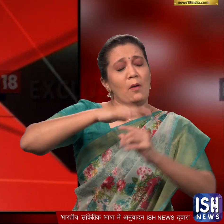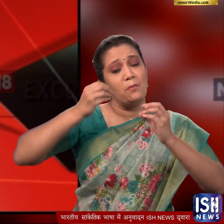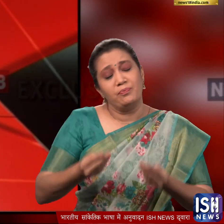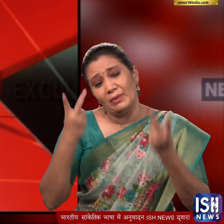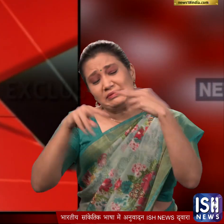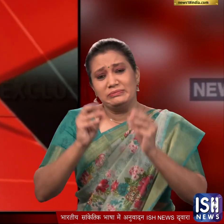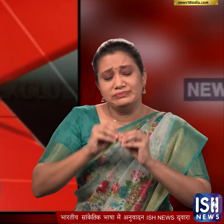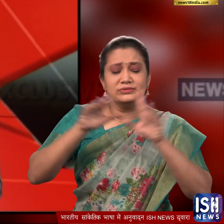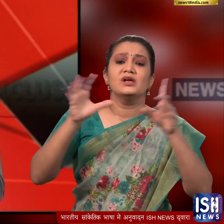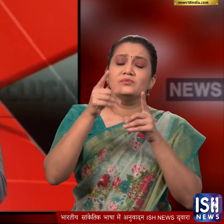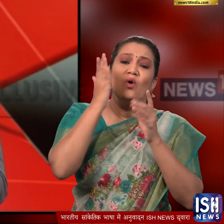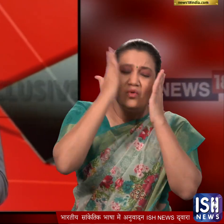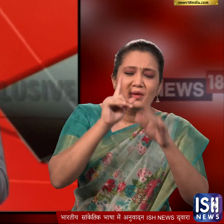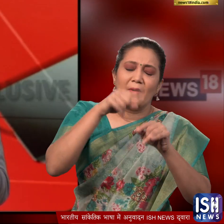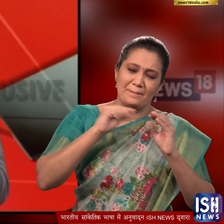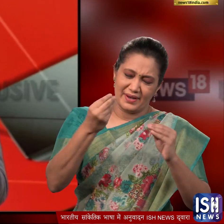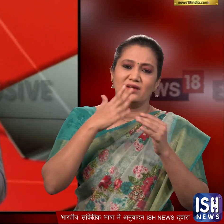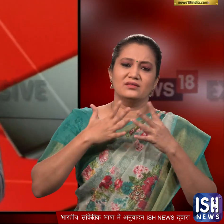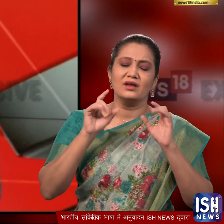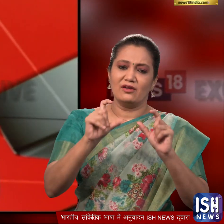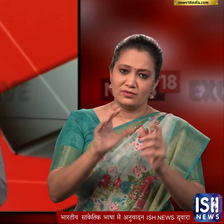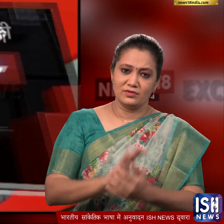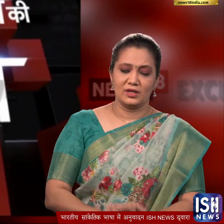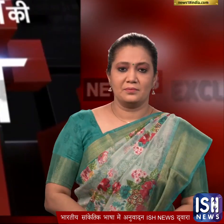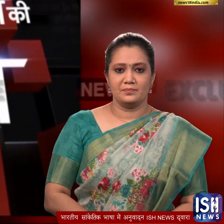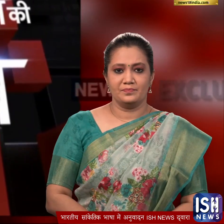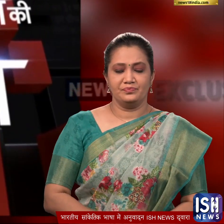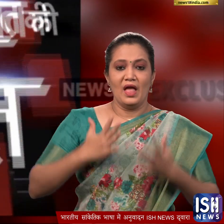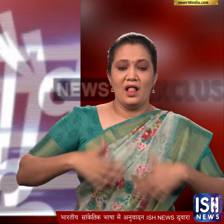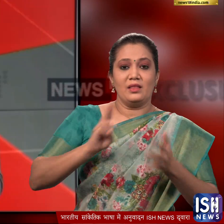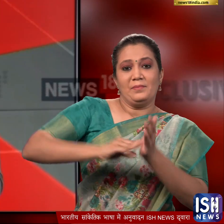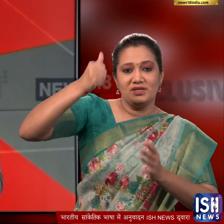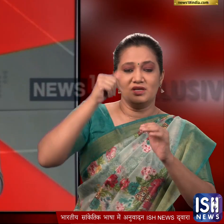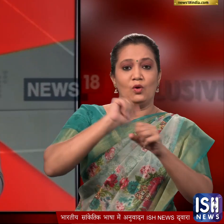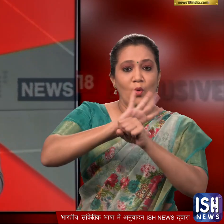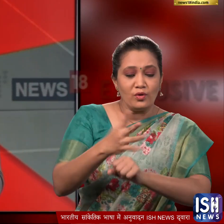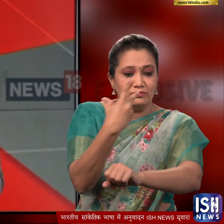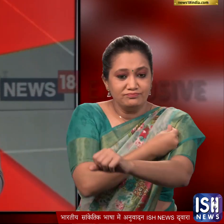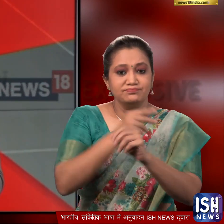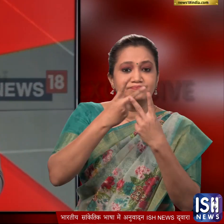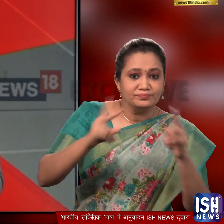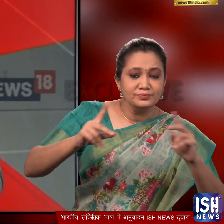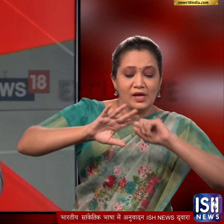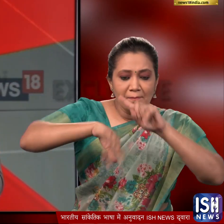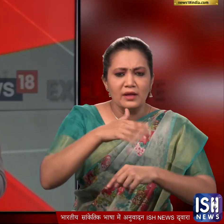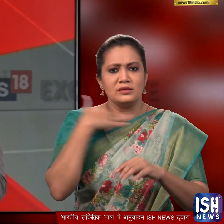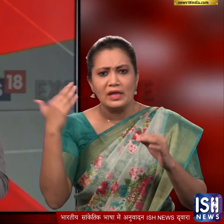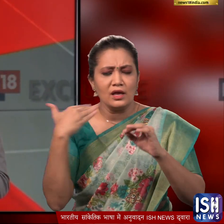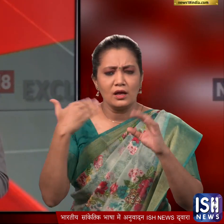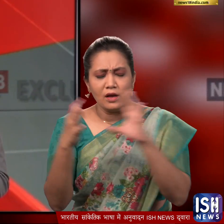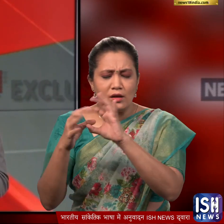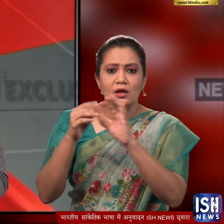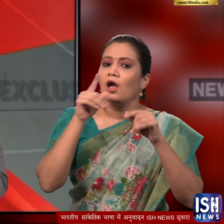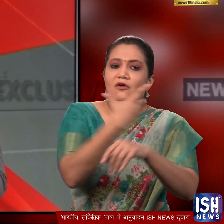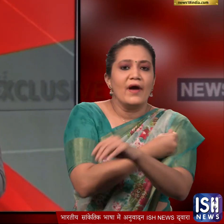है। इसलिए होली के उमंग पर थोड़ा काबू रखना हमारी सेहत के लिए जरूरी है। स्वास्थ्य मंत्रालय ने कोरोना का टीका लगवाने के बाद होने वाली मौतों